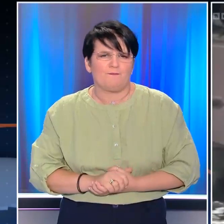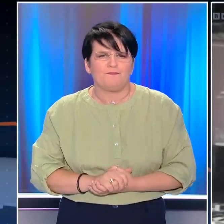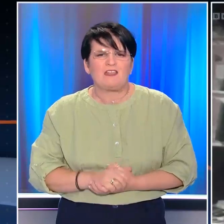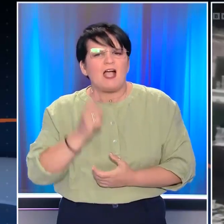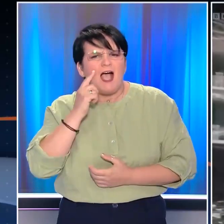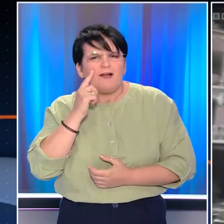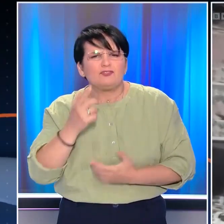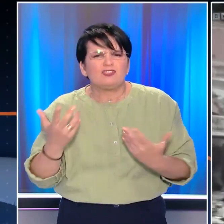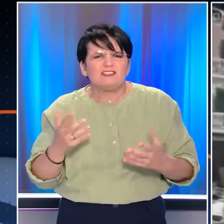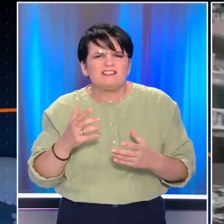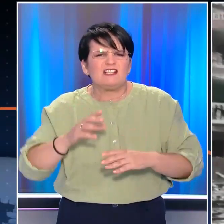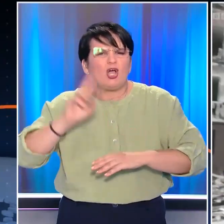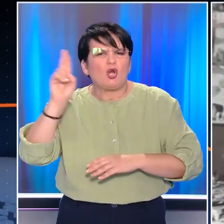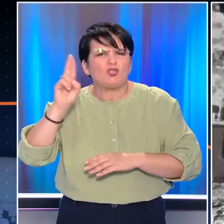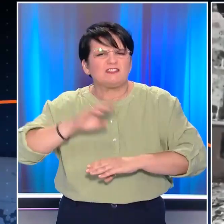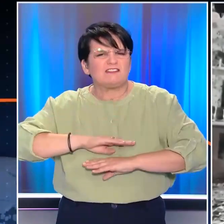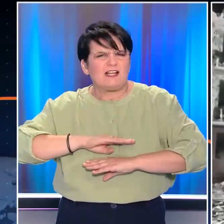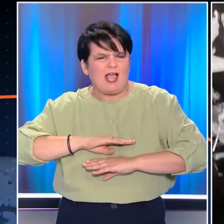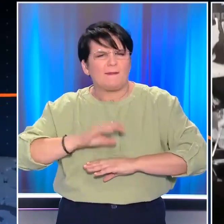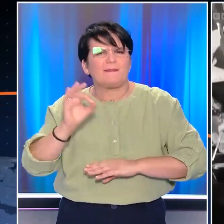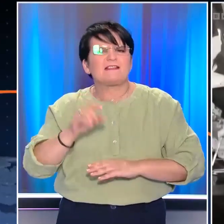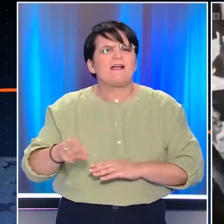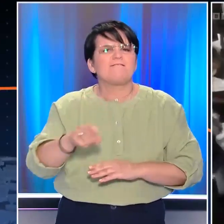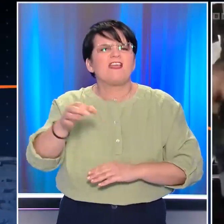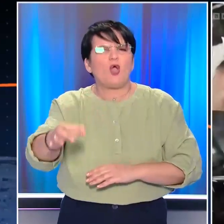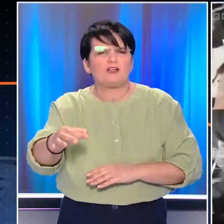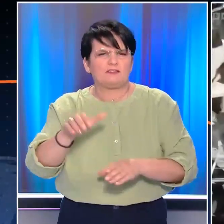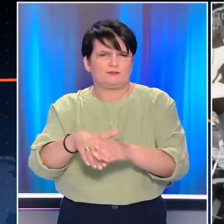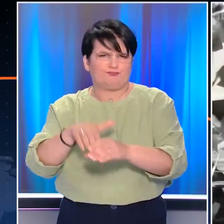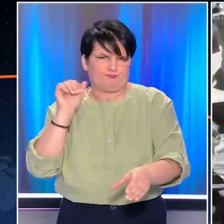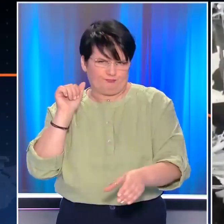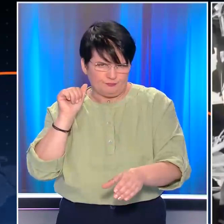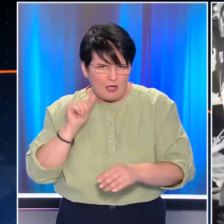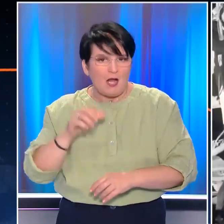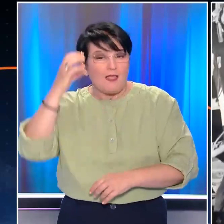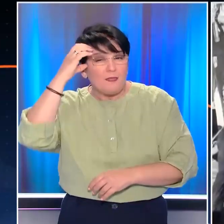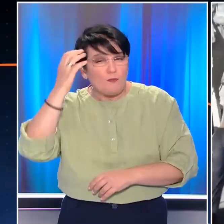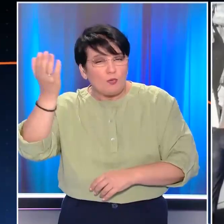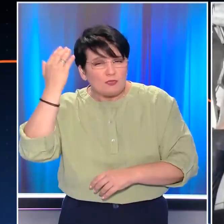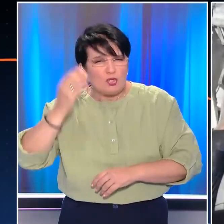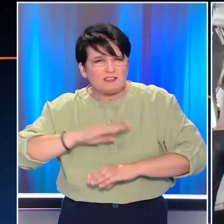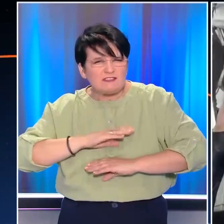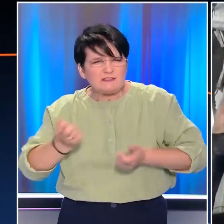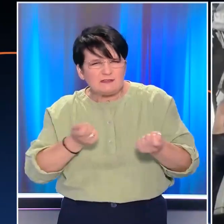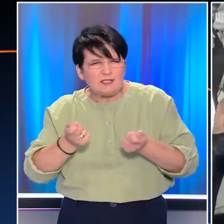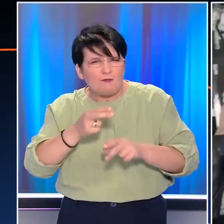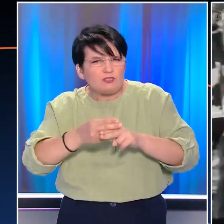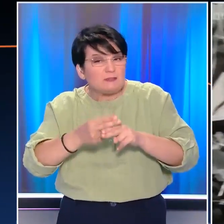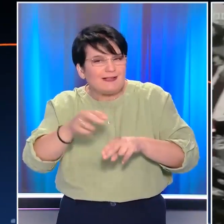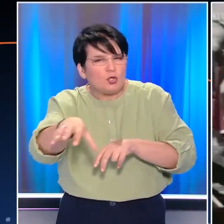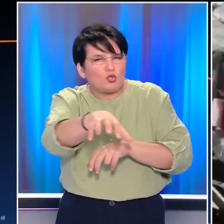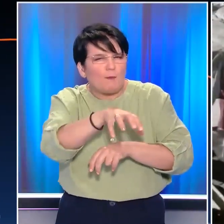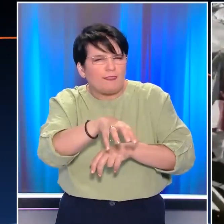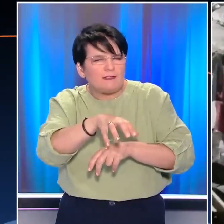Russian forces were forced from Snake Island. Now, if people remember that name, it's because it's a strategically and symbolically